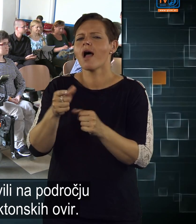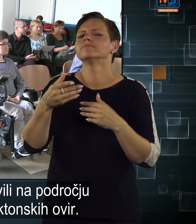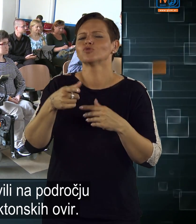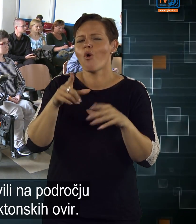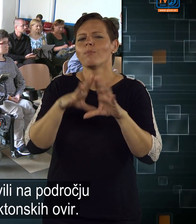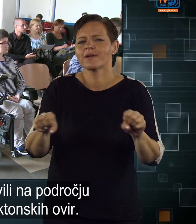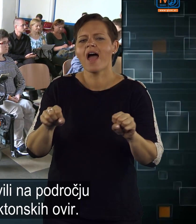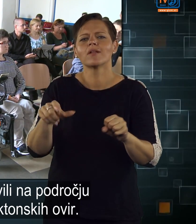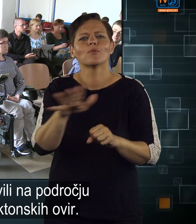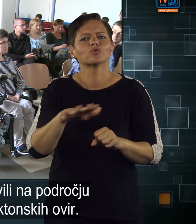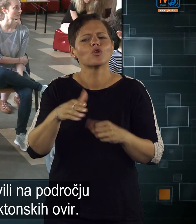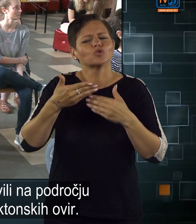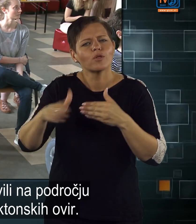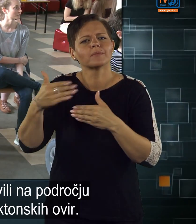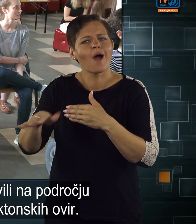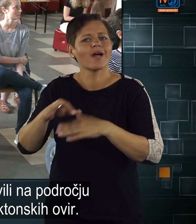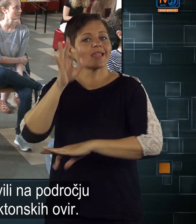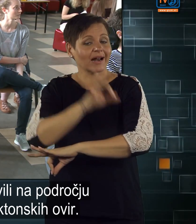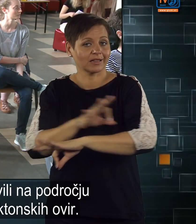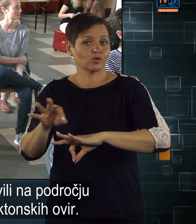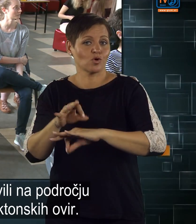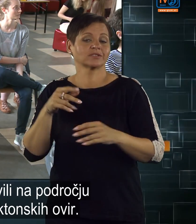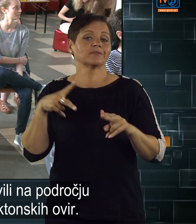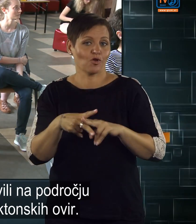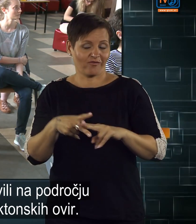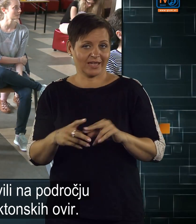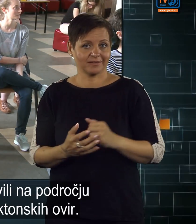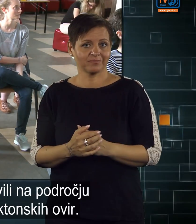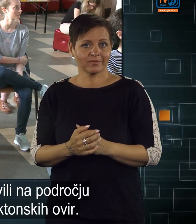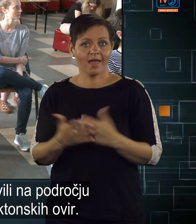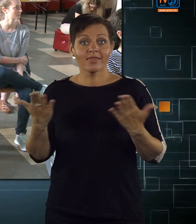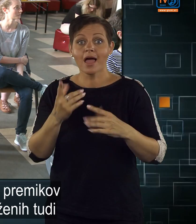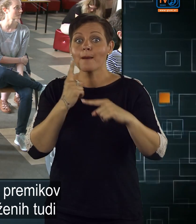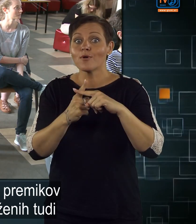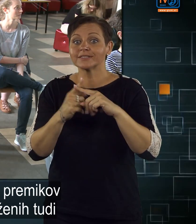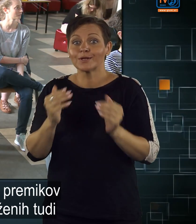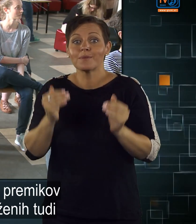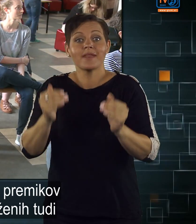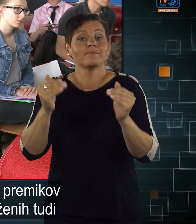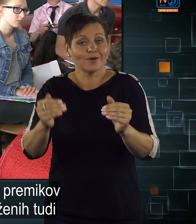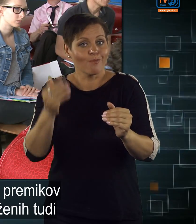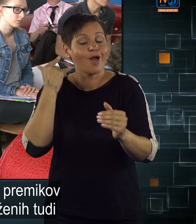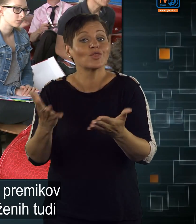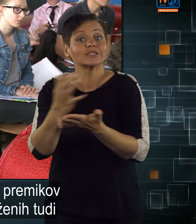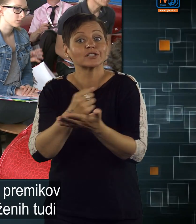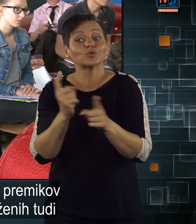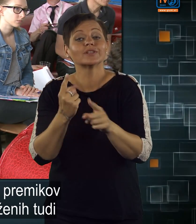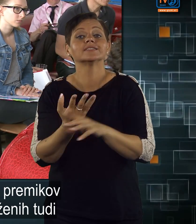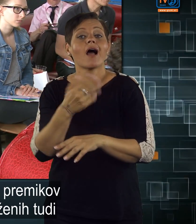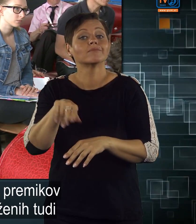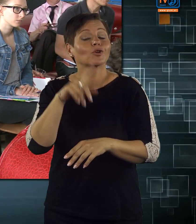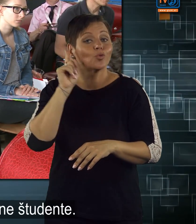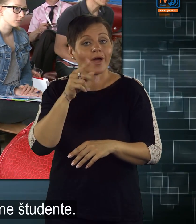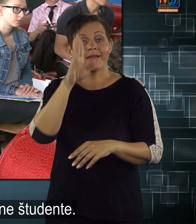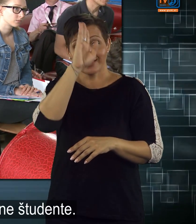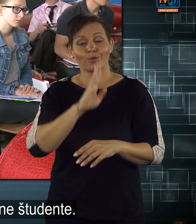Največ dela so opravili na področju odpravljanja arhitektonskih ovir. Nekaj pozitivnih premikov pa je bilo doseženih